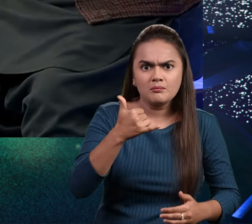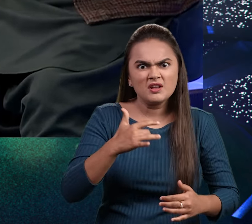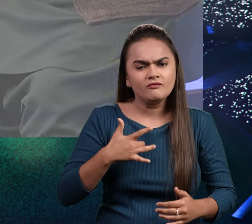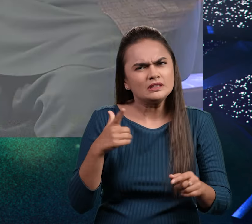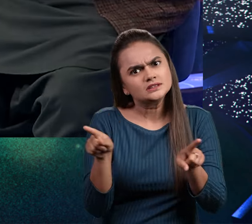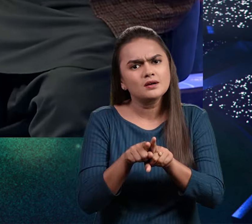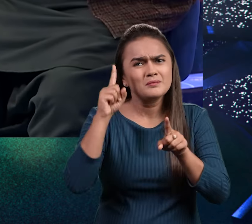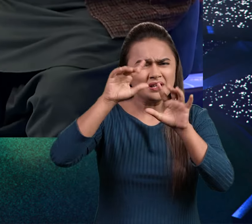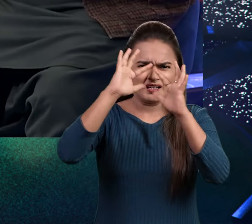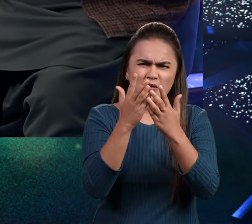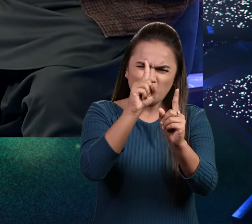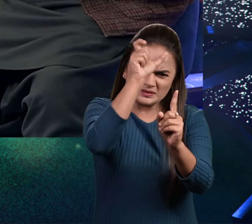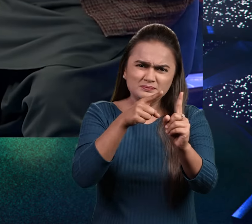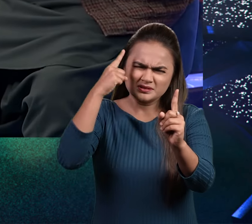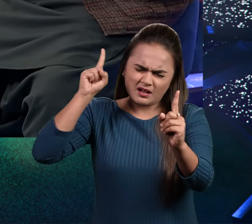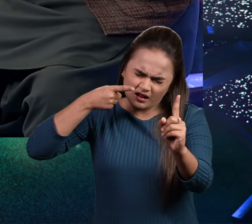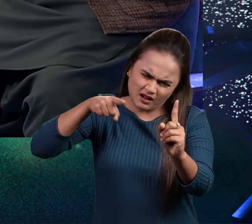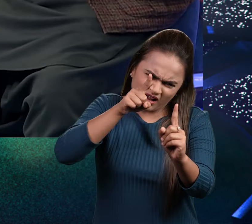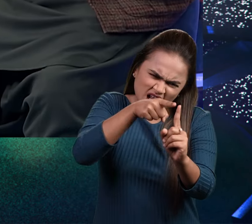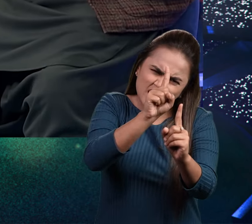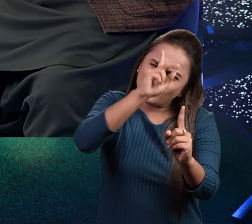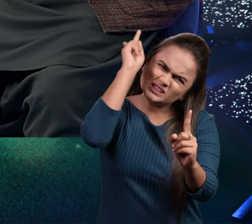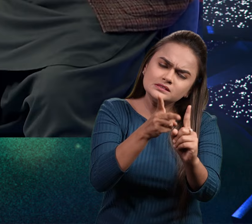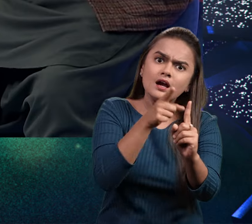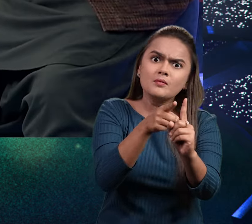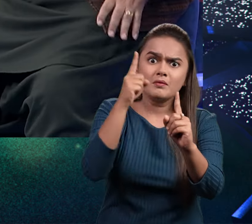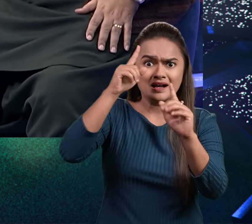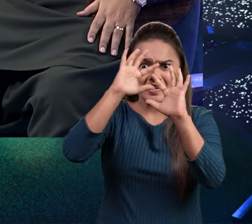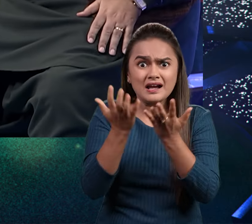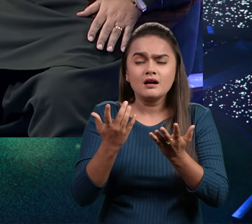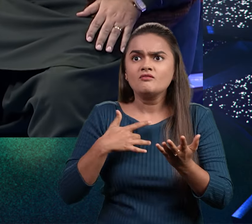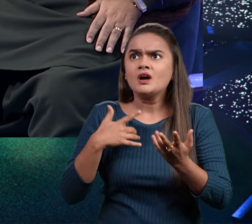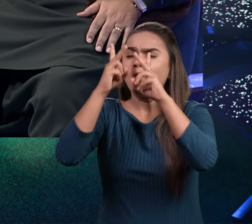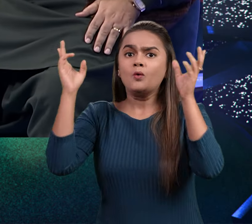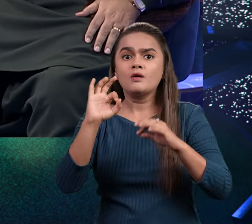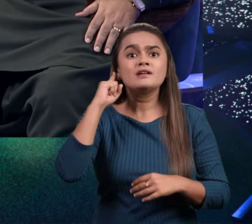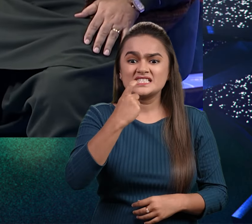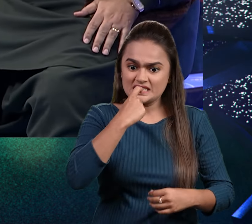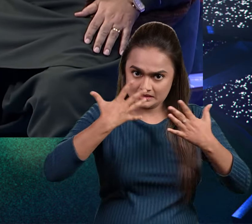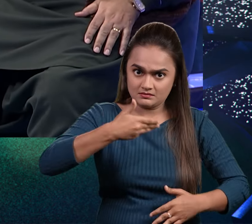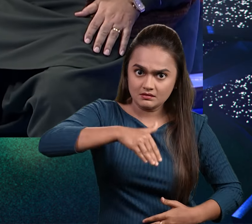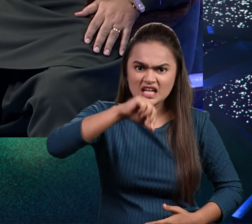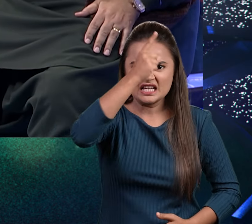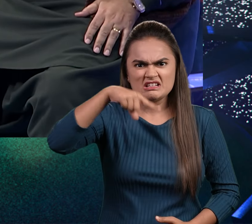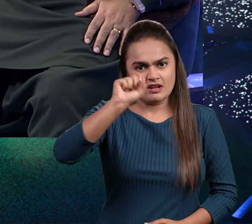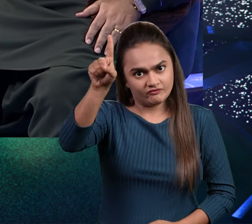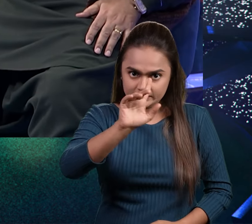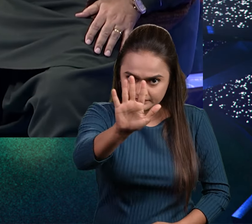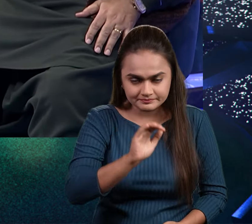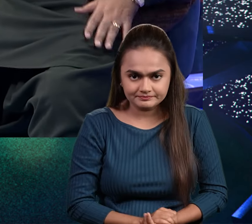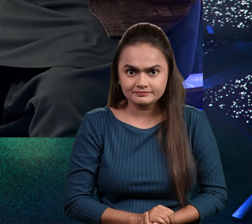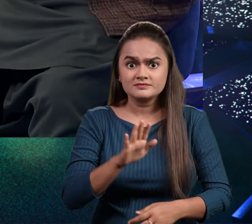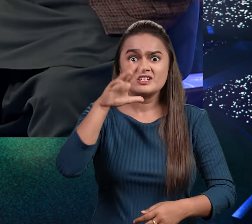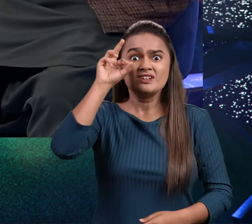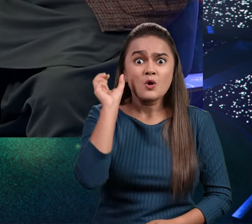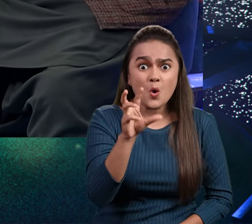खेलना शुरू किया है दुनिया सारी एक ही बंदे के पीछे चलती है जिसने दुनिया में कुछ छोड़ा ही नहीं है टेस्ट क्रिकेट में हिंदुस्तान नमबर वन